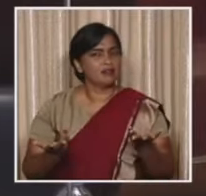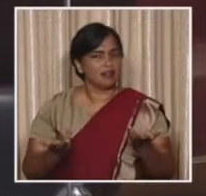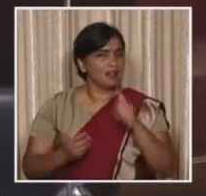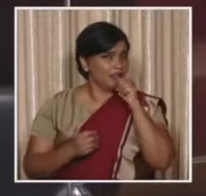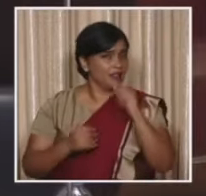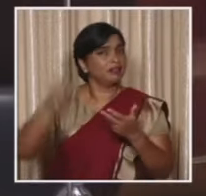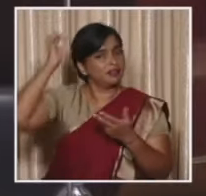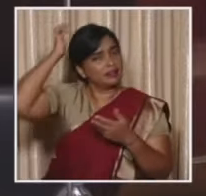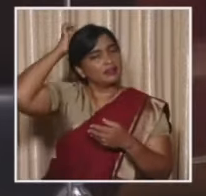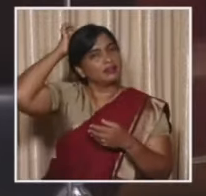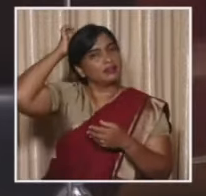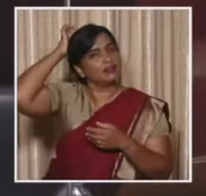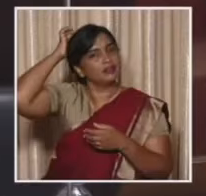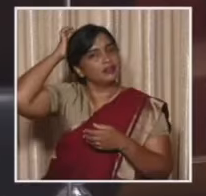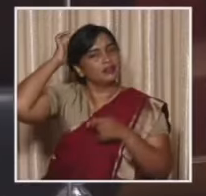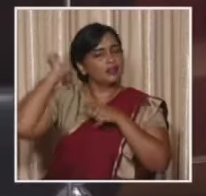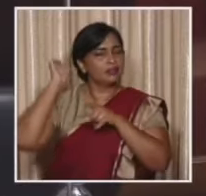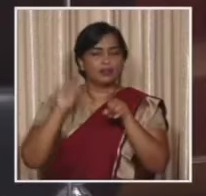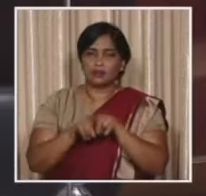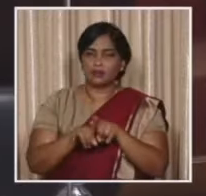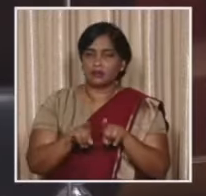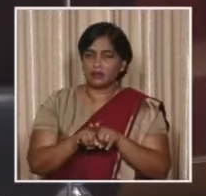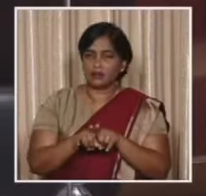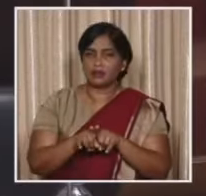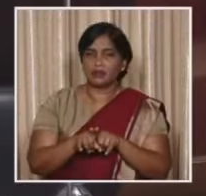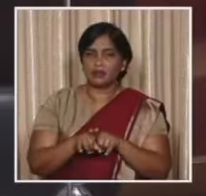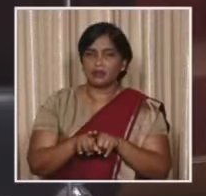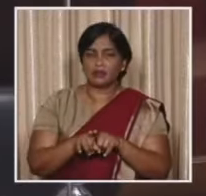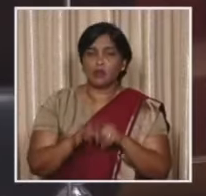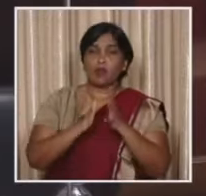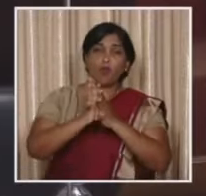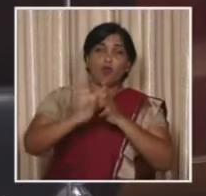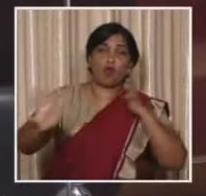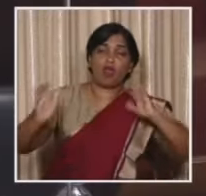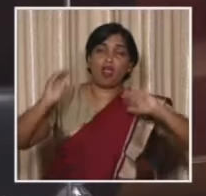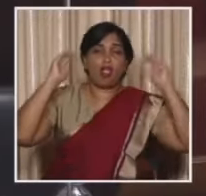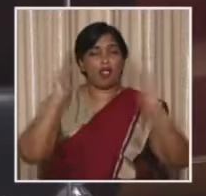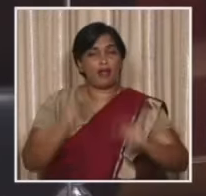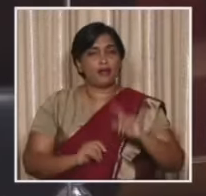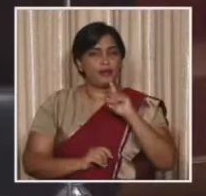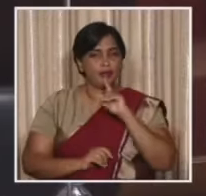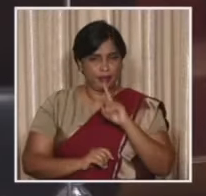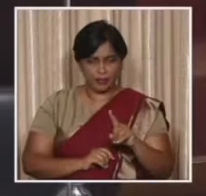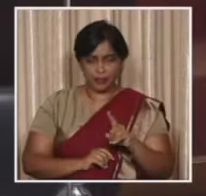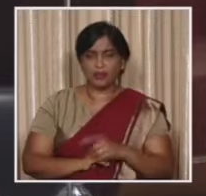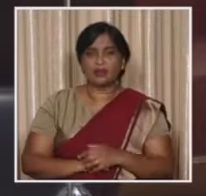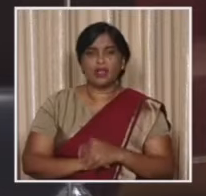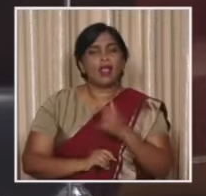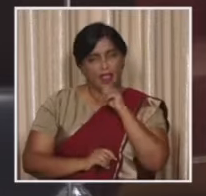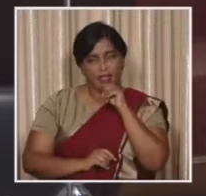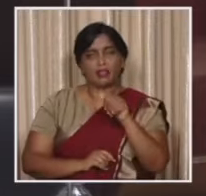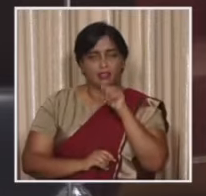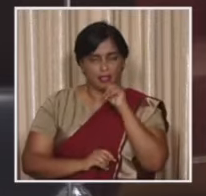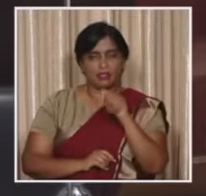තත්ත්වේ. එතකොට කිව්වා පෝලිං අඩු වෙලා කිව්වා. ඒක ඇත්ත.